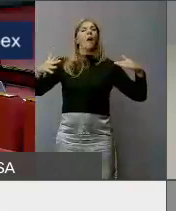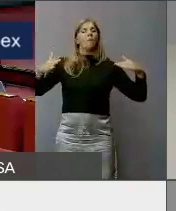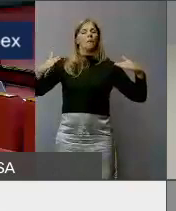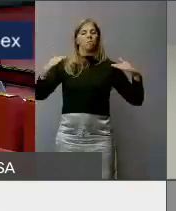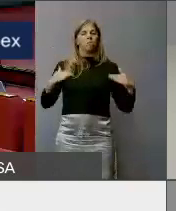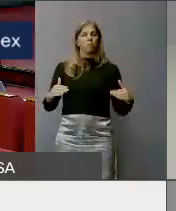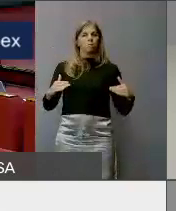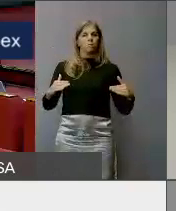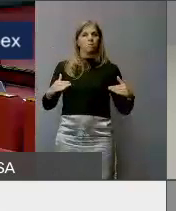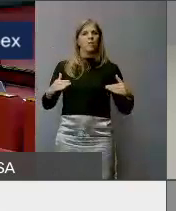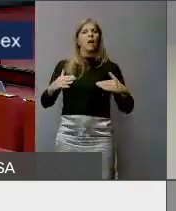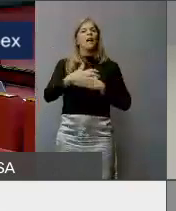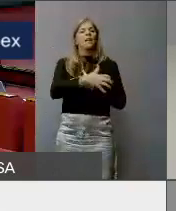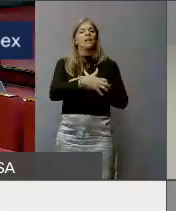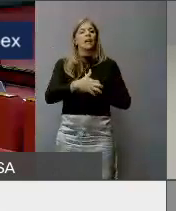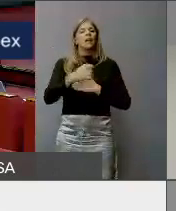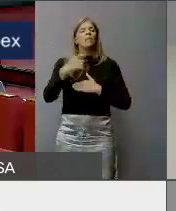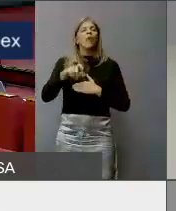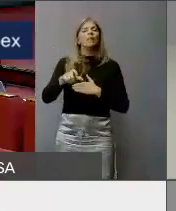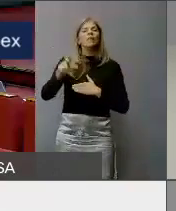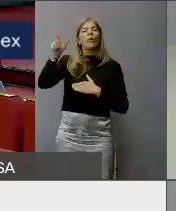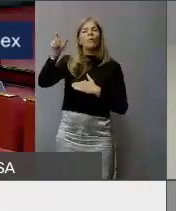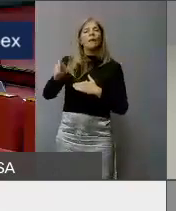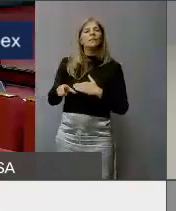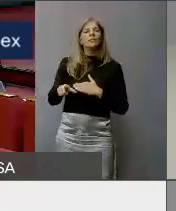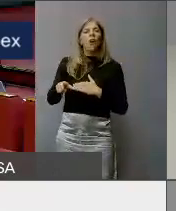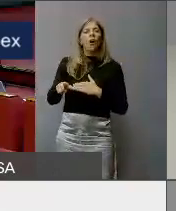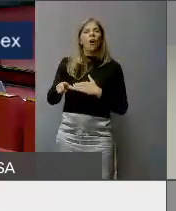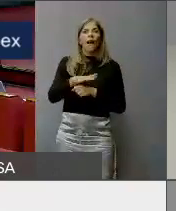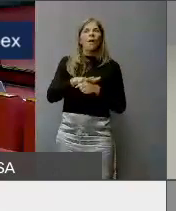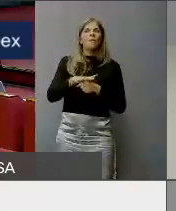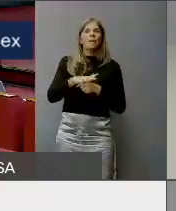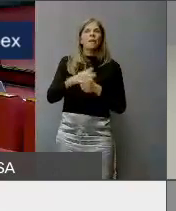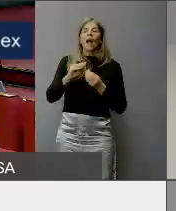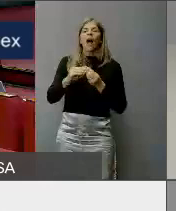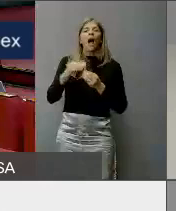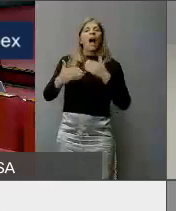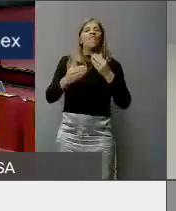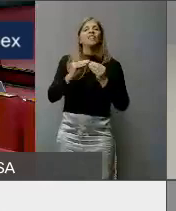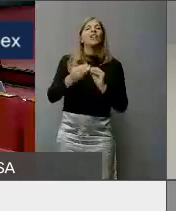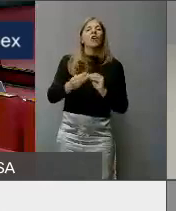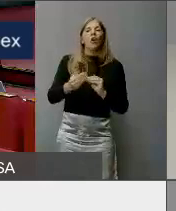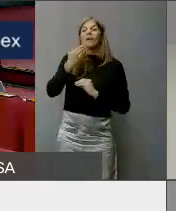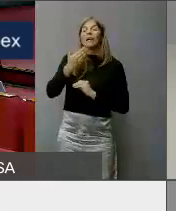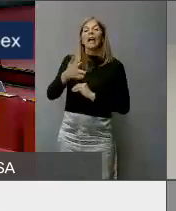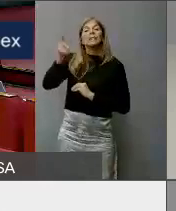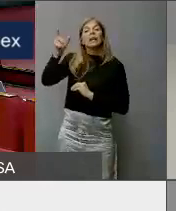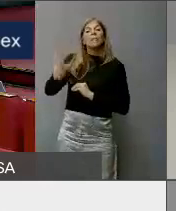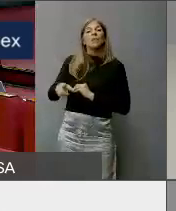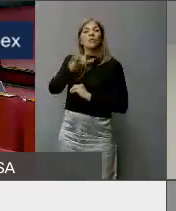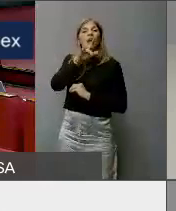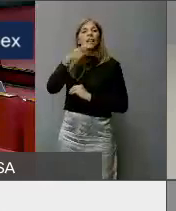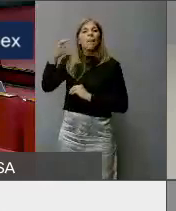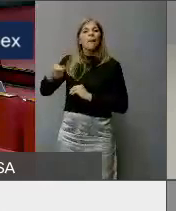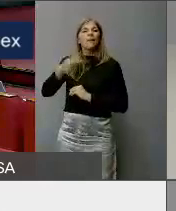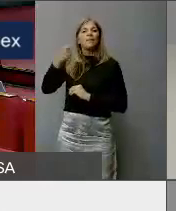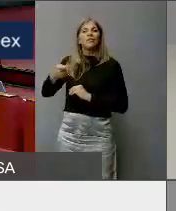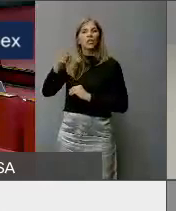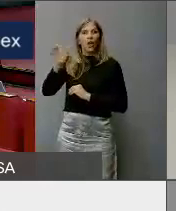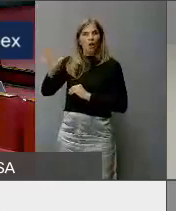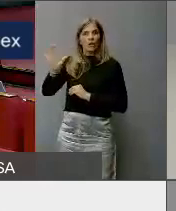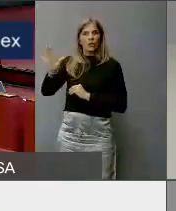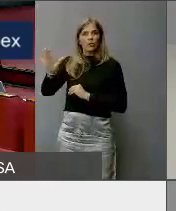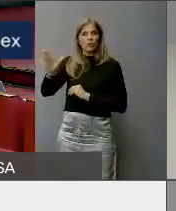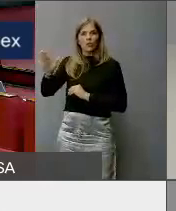perkovic allora il fatto che molti nuclei vivano attraverso